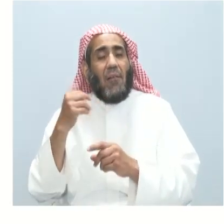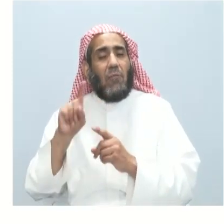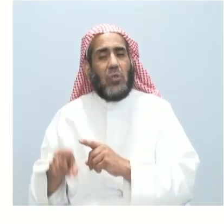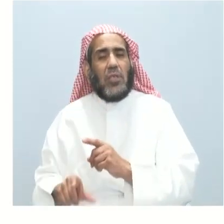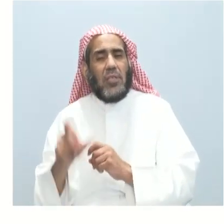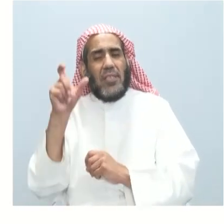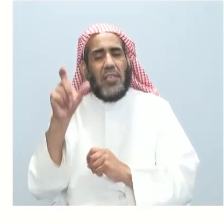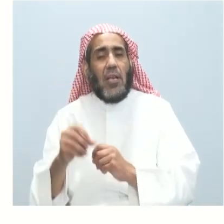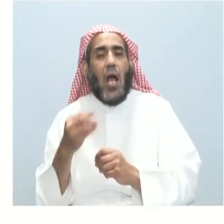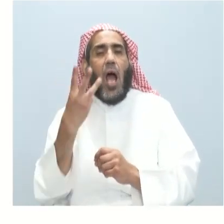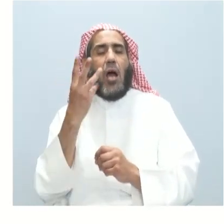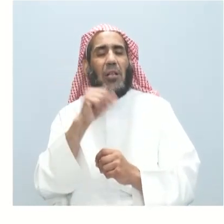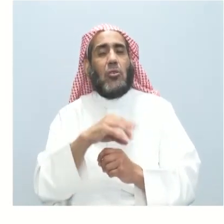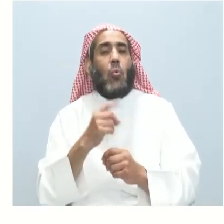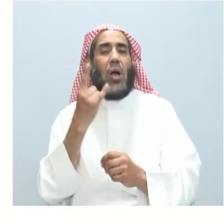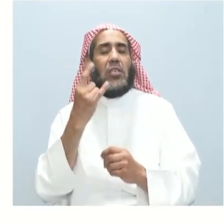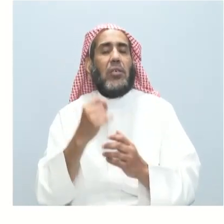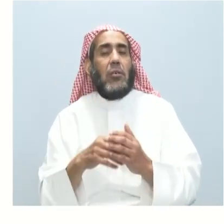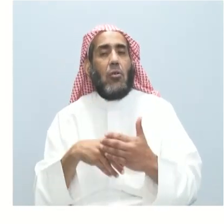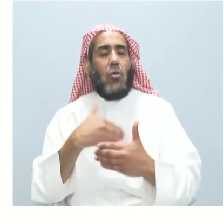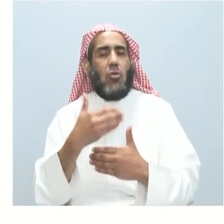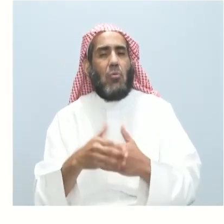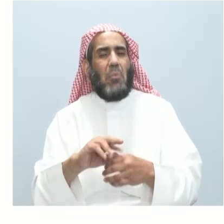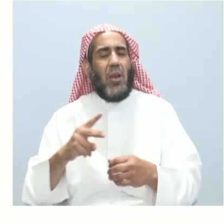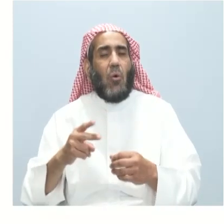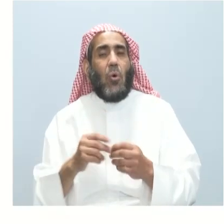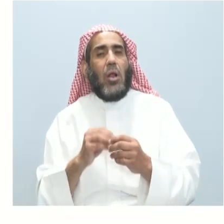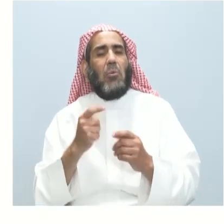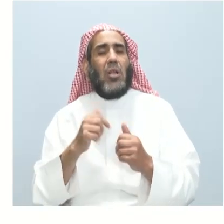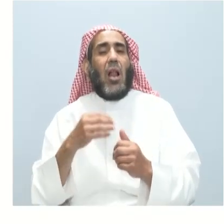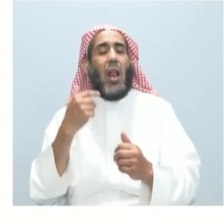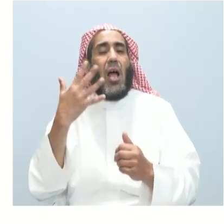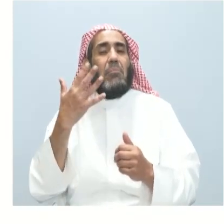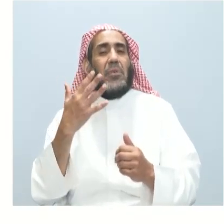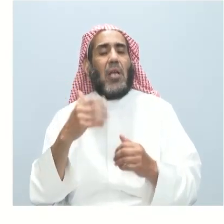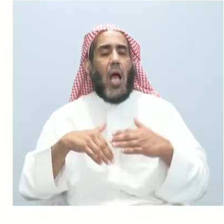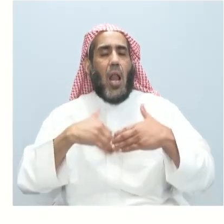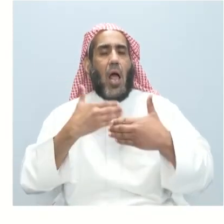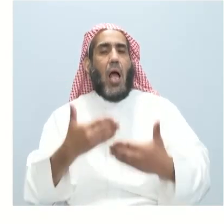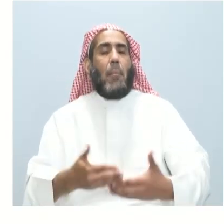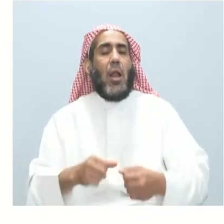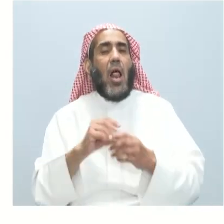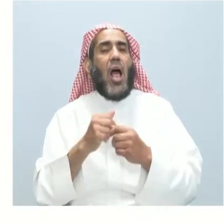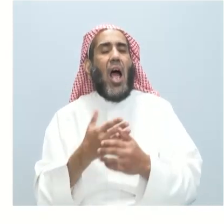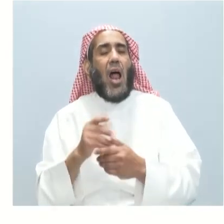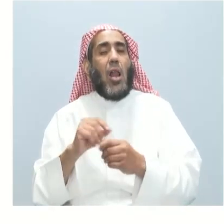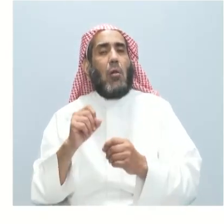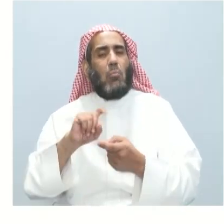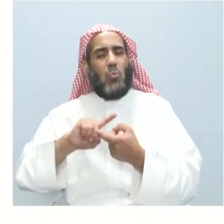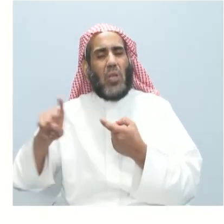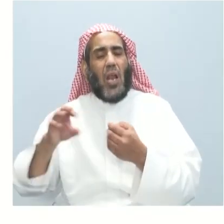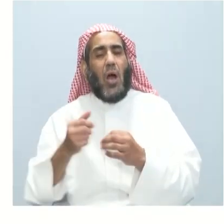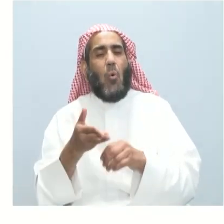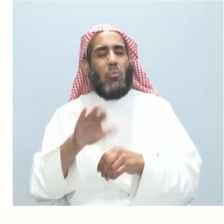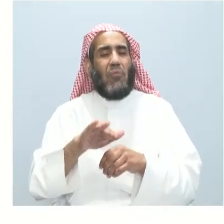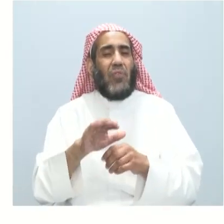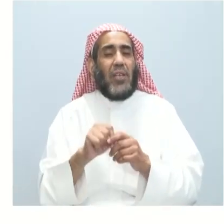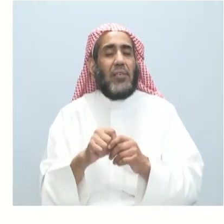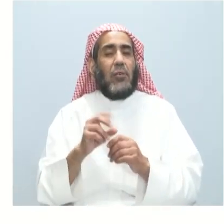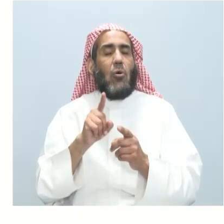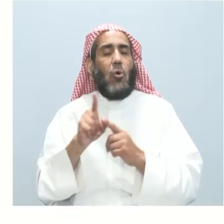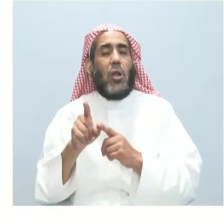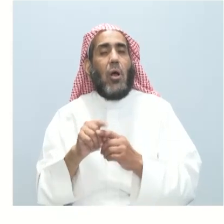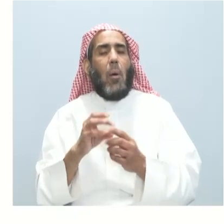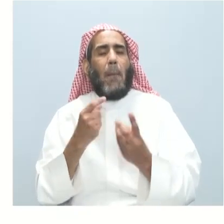اربعه اشهر وعشره ثم نوع المعتده الخامسه الحامل المطلقه والمتوفى عنها